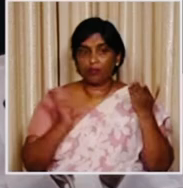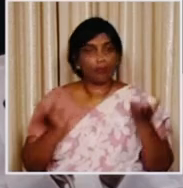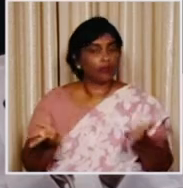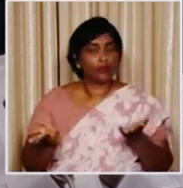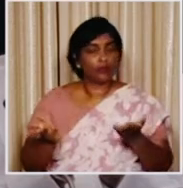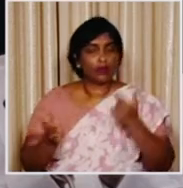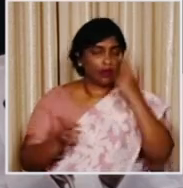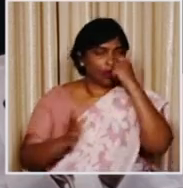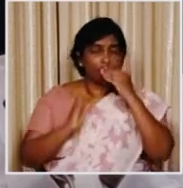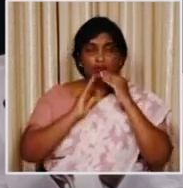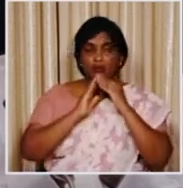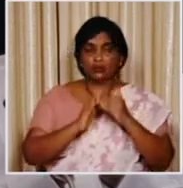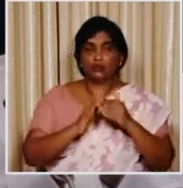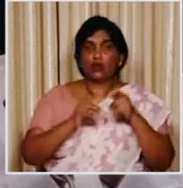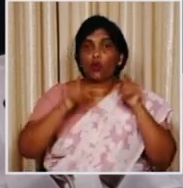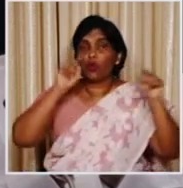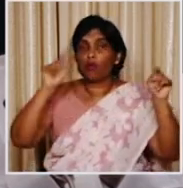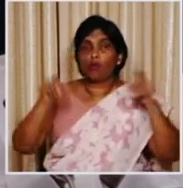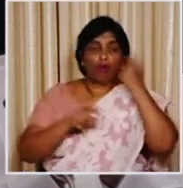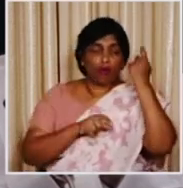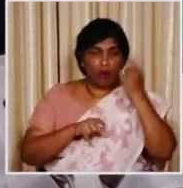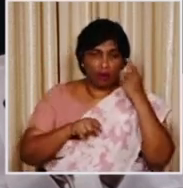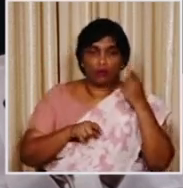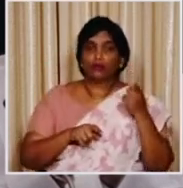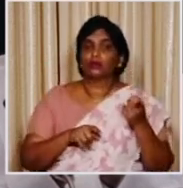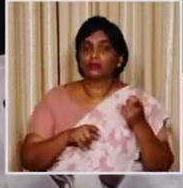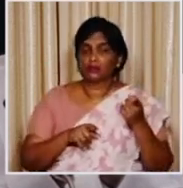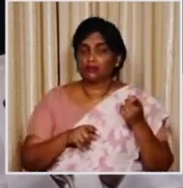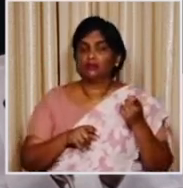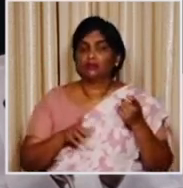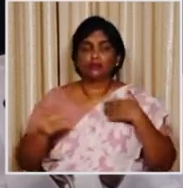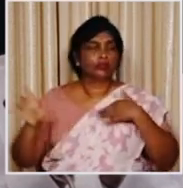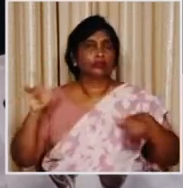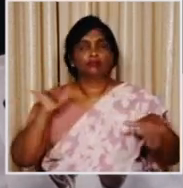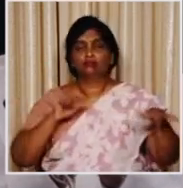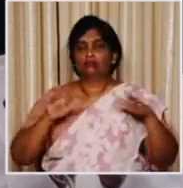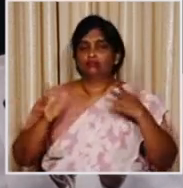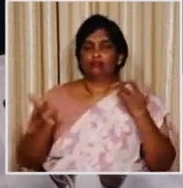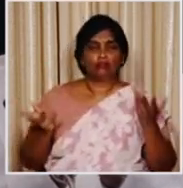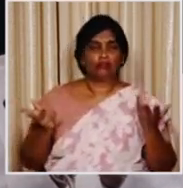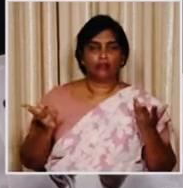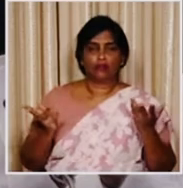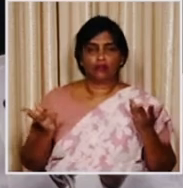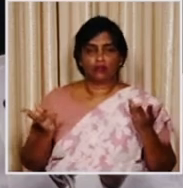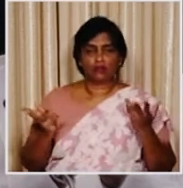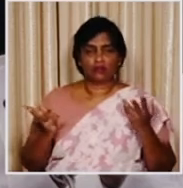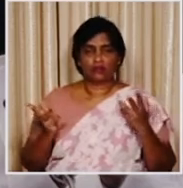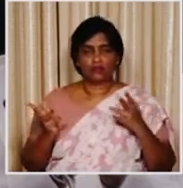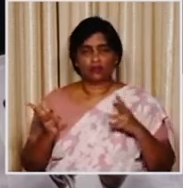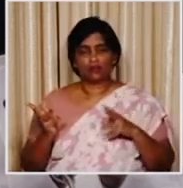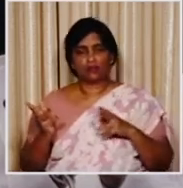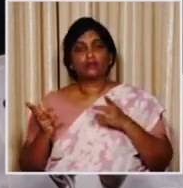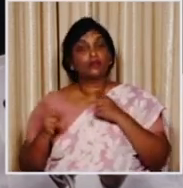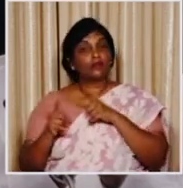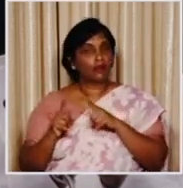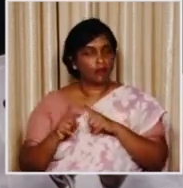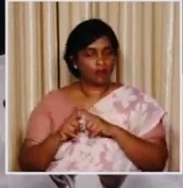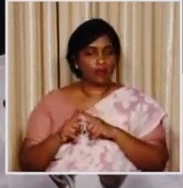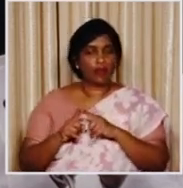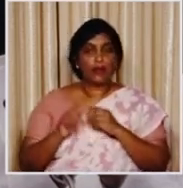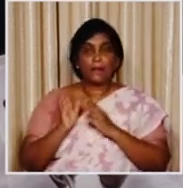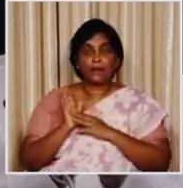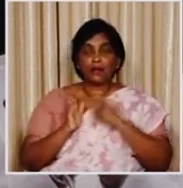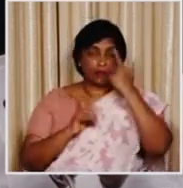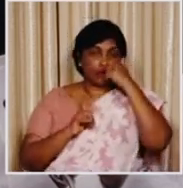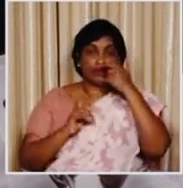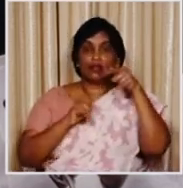මෙතුමාට මෙදෝ සිස්සු දේවස්ථානයේ කොහෙද කියලා හොයන්න එයා එහෙ මෙහෙ තටමනවා එහෙ මෙහෙ දුවනවා ඉතින් මෙතෝදිස්ස